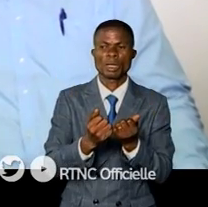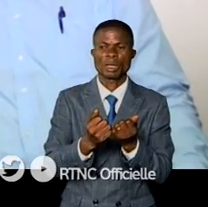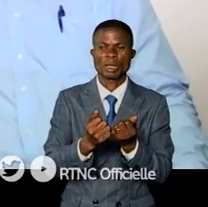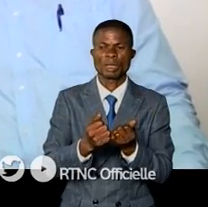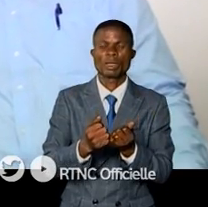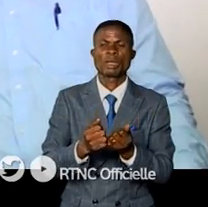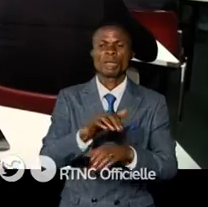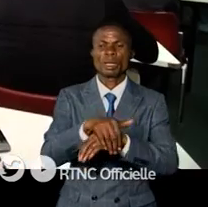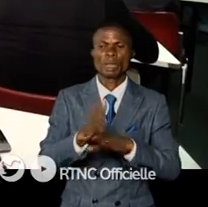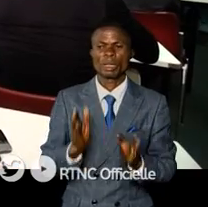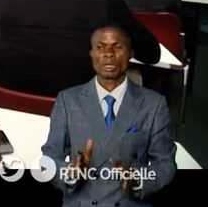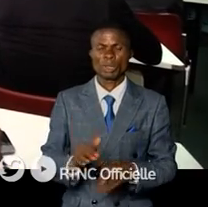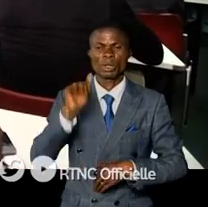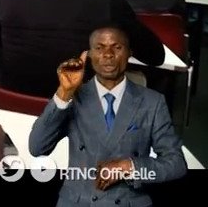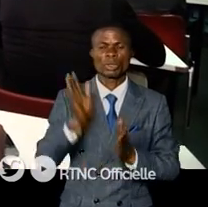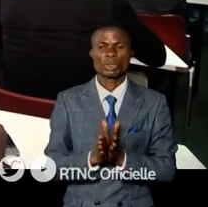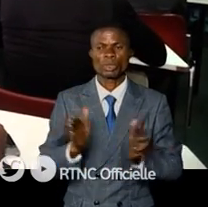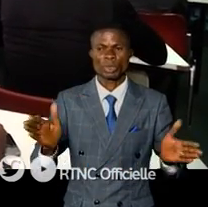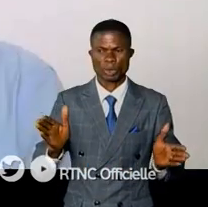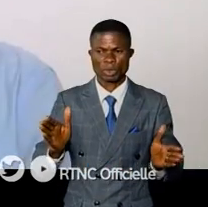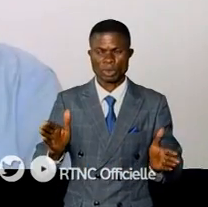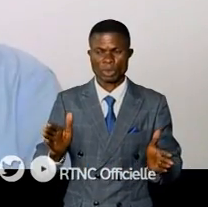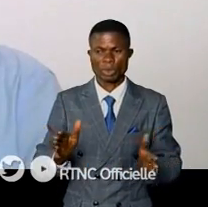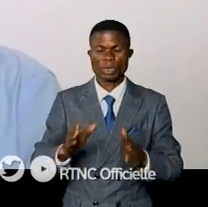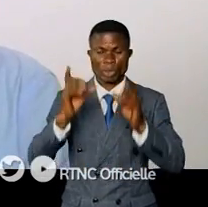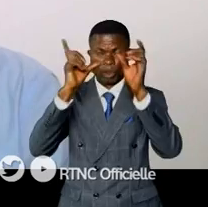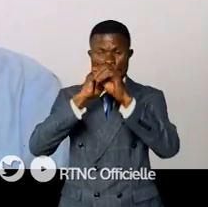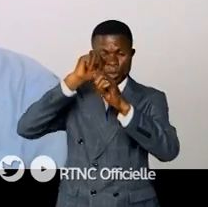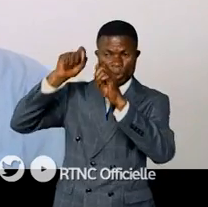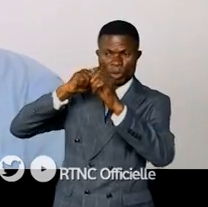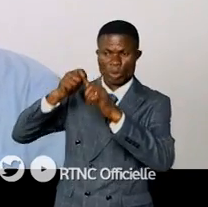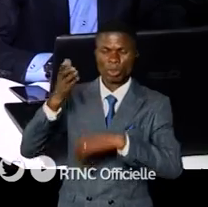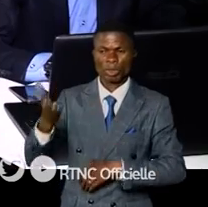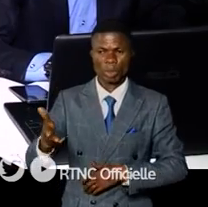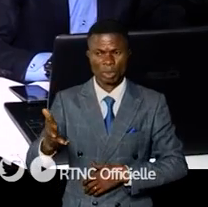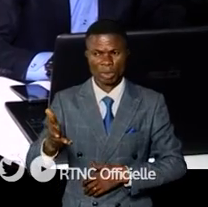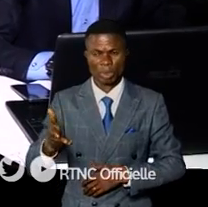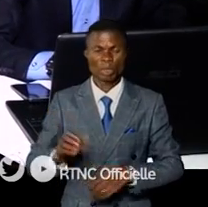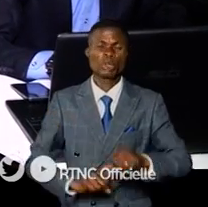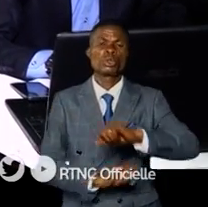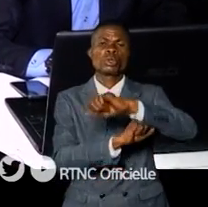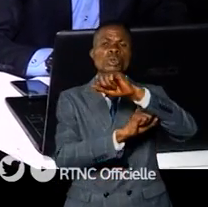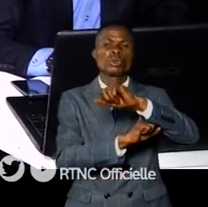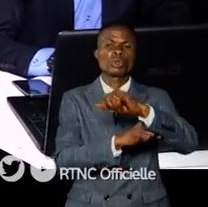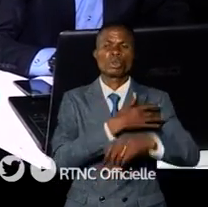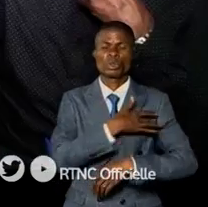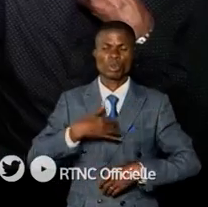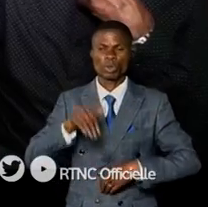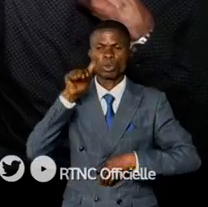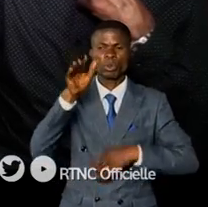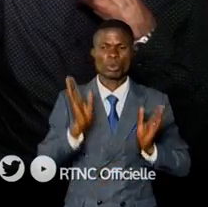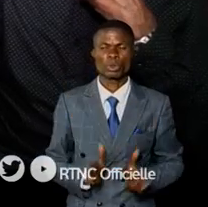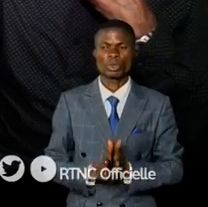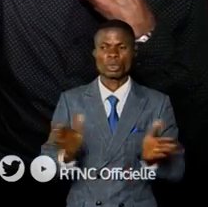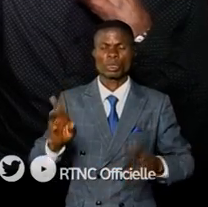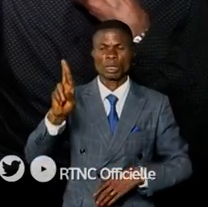Sputnik. Le directeur général adjoint du média public audiovisuel, Freddy Moulumba, soutient, au nom du directeur général